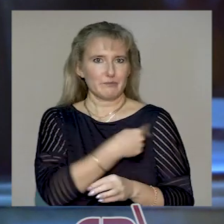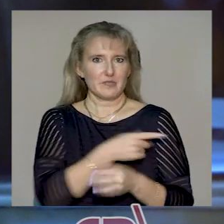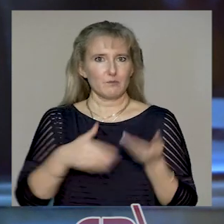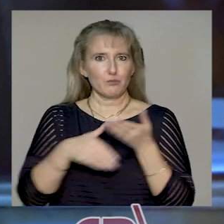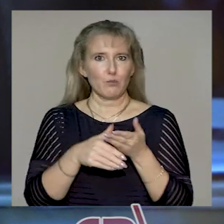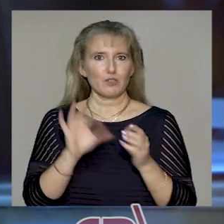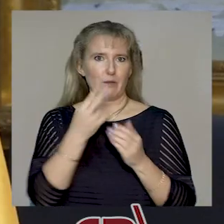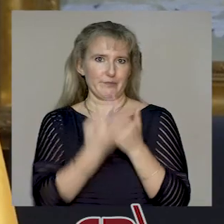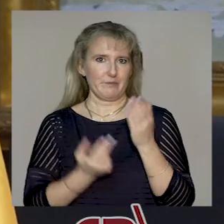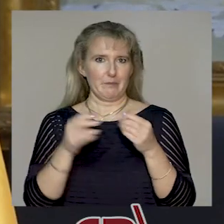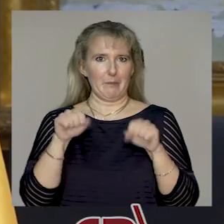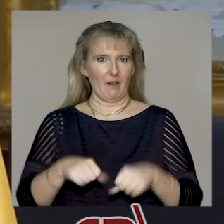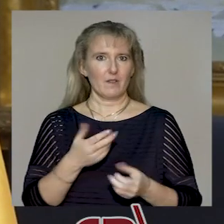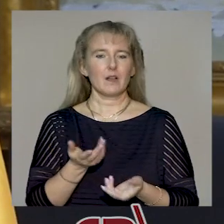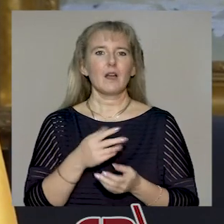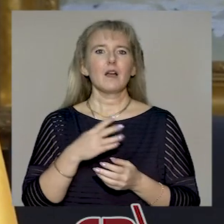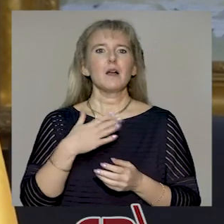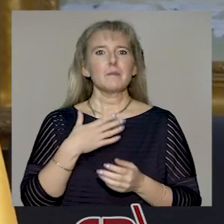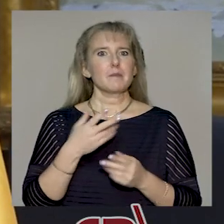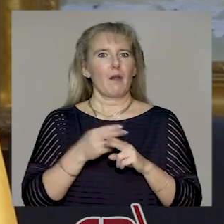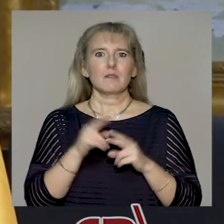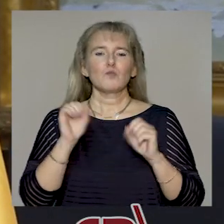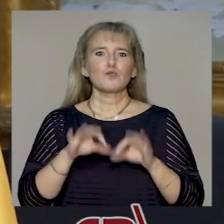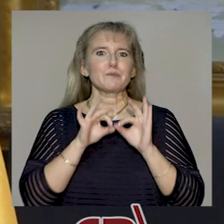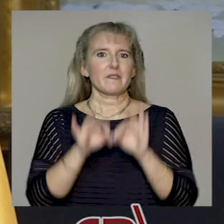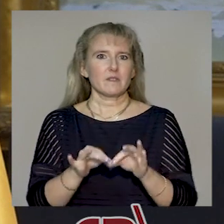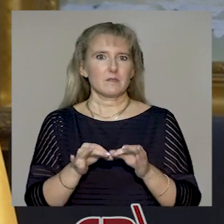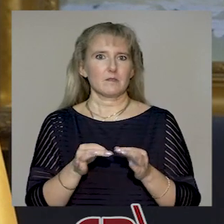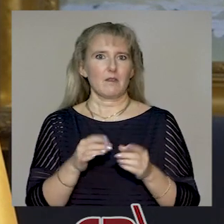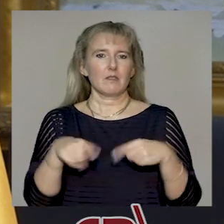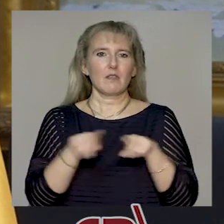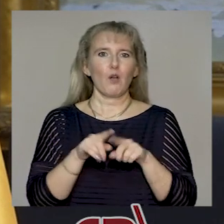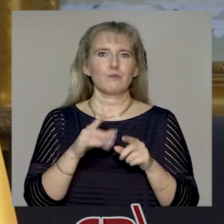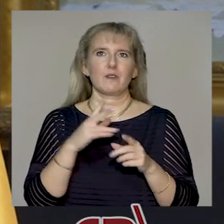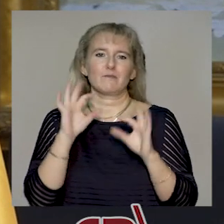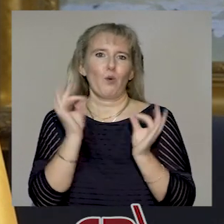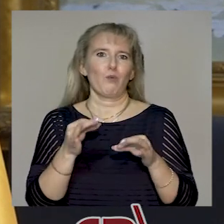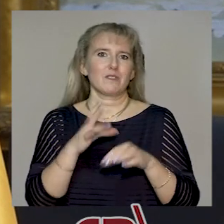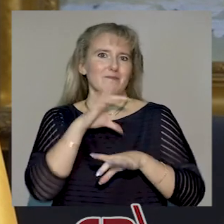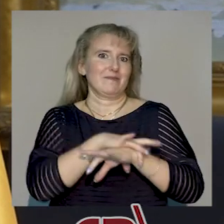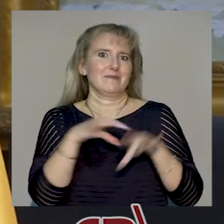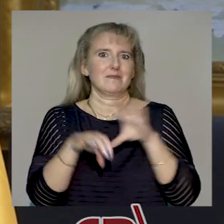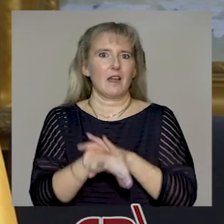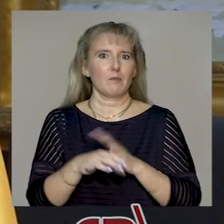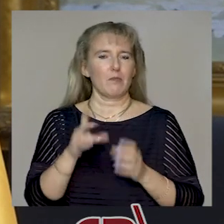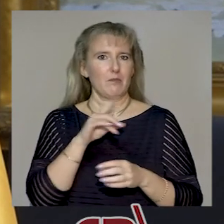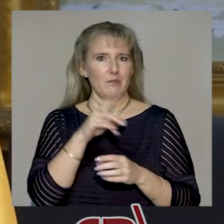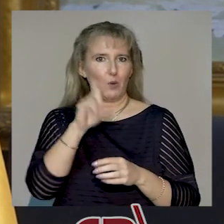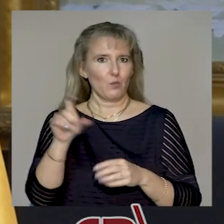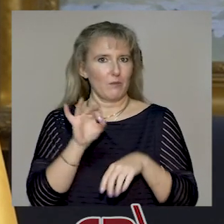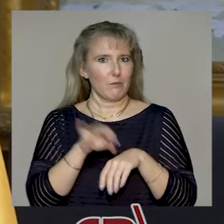права пациентов. С моей точки зрения, это может привести, к такому своеобразному закрепощению